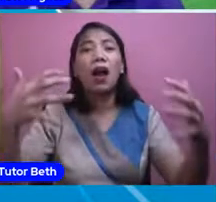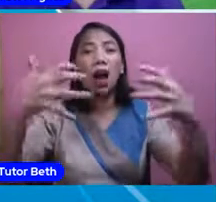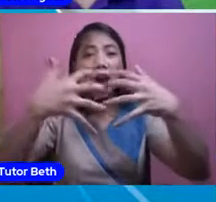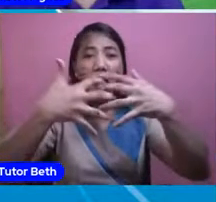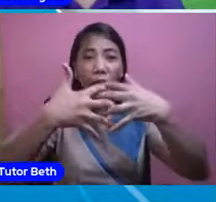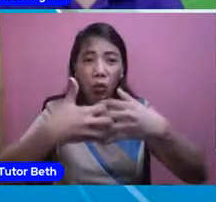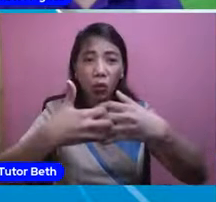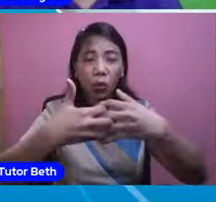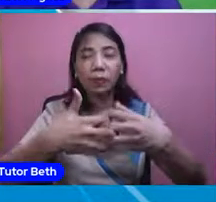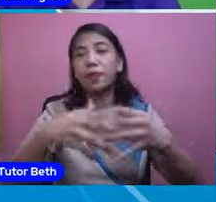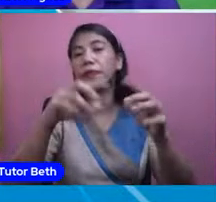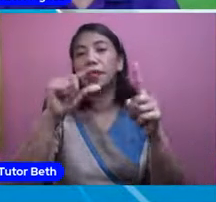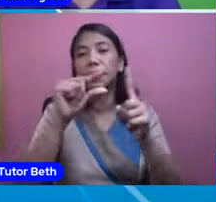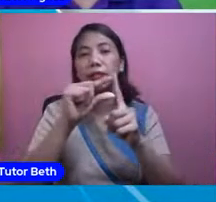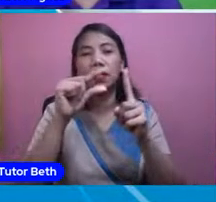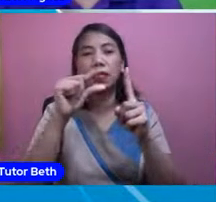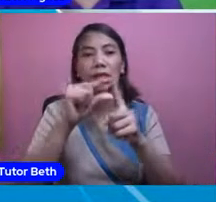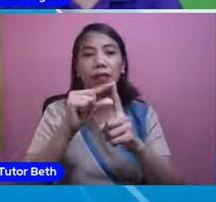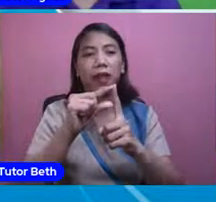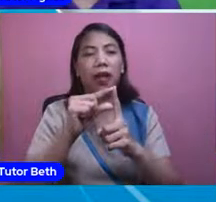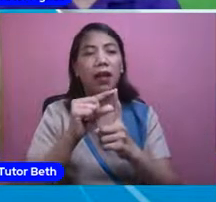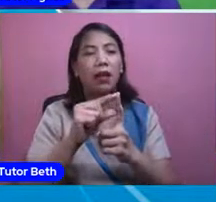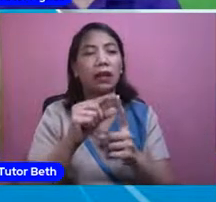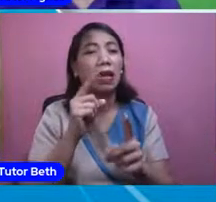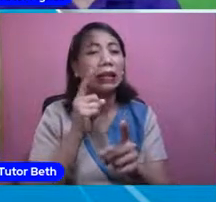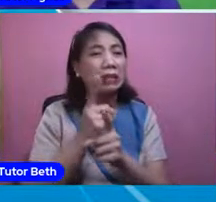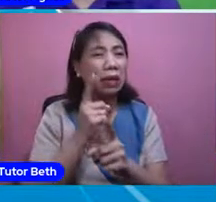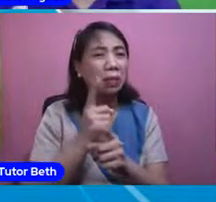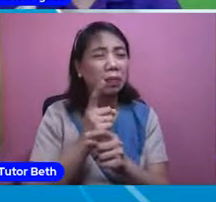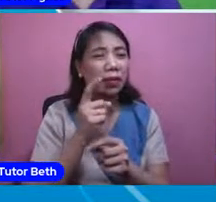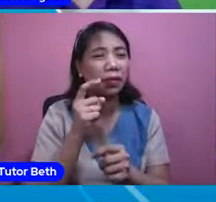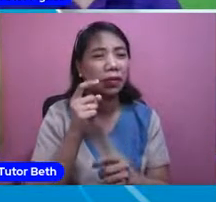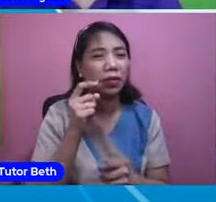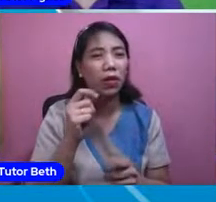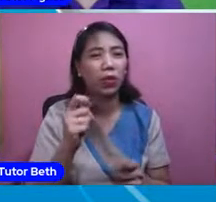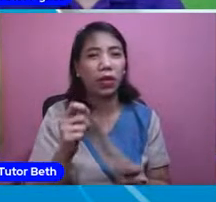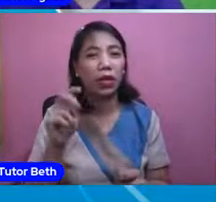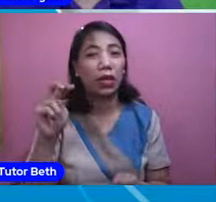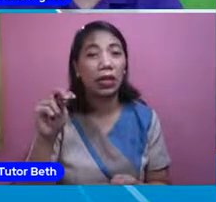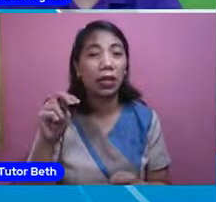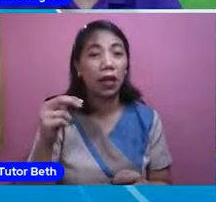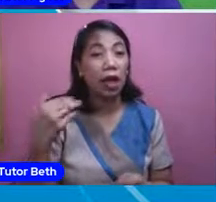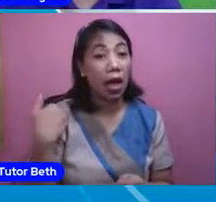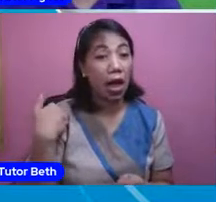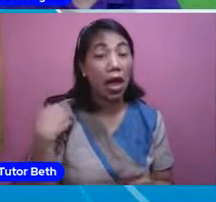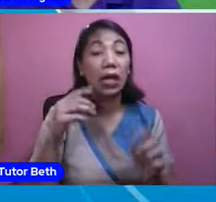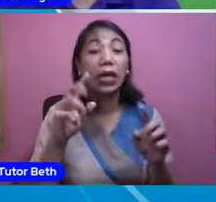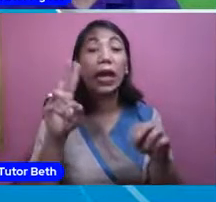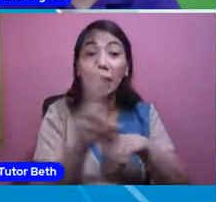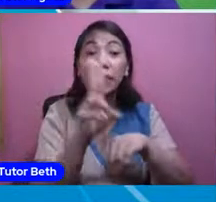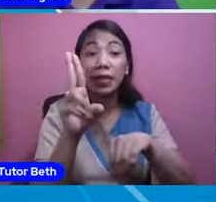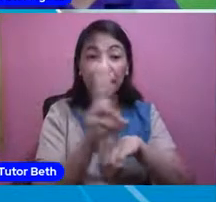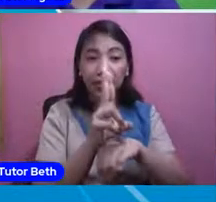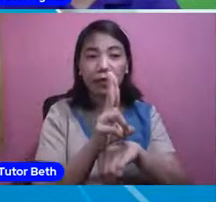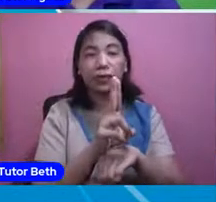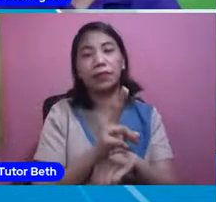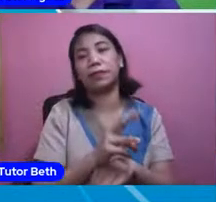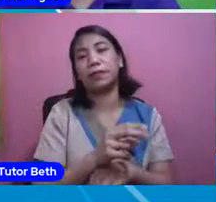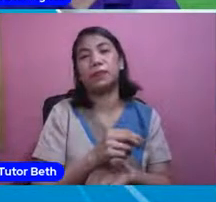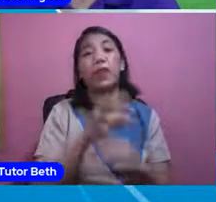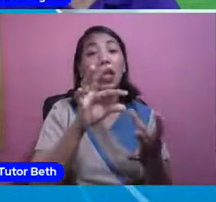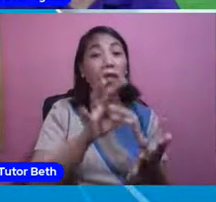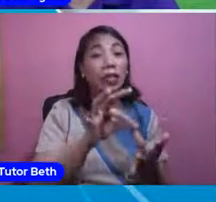angkop na salita na dapat gamitin dito sa pangungusap natin? Okay, natatangi ang aking pamilya